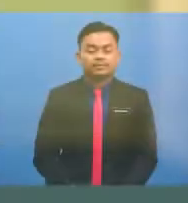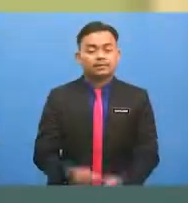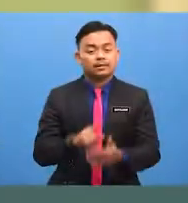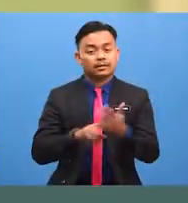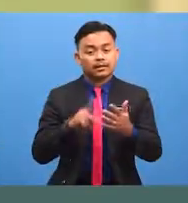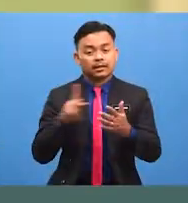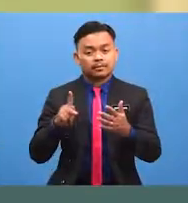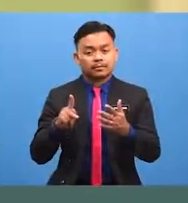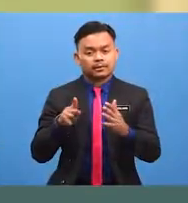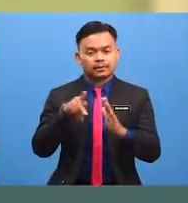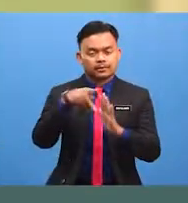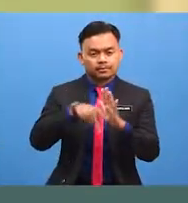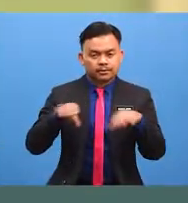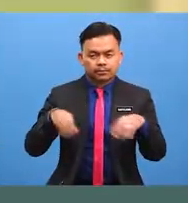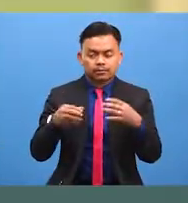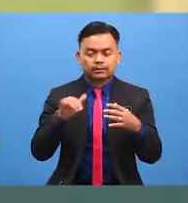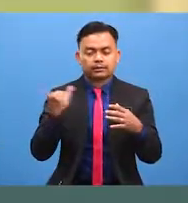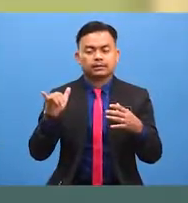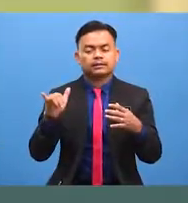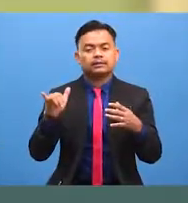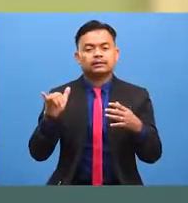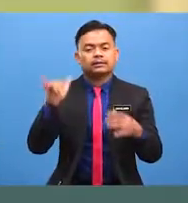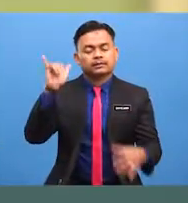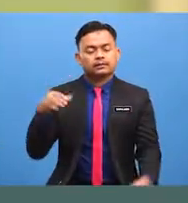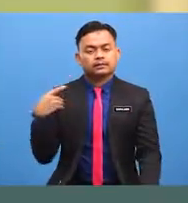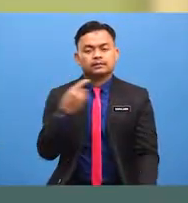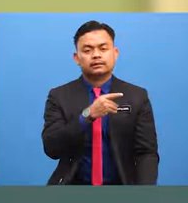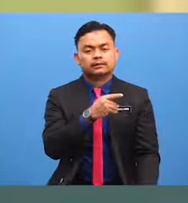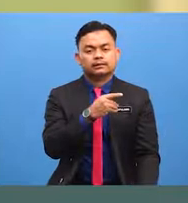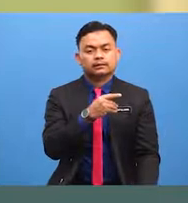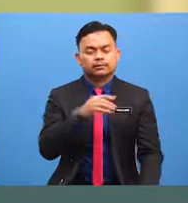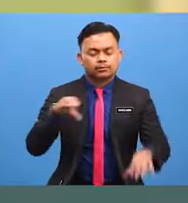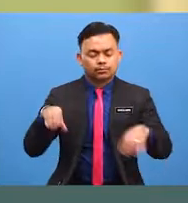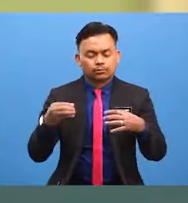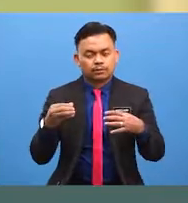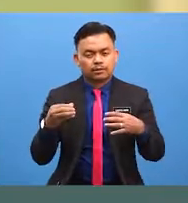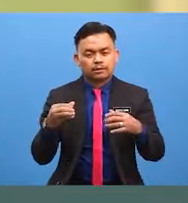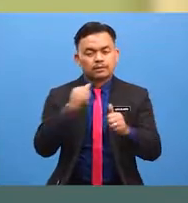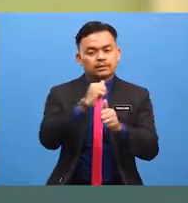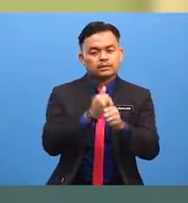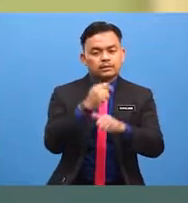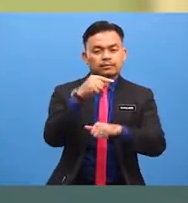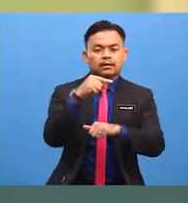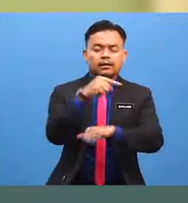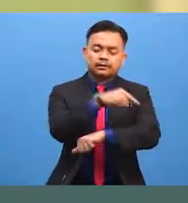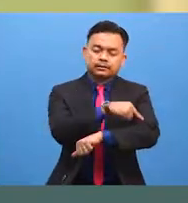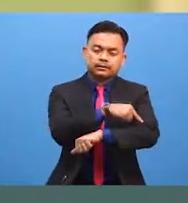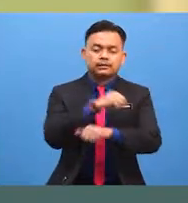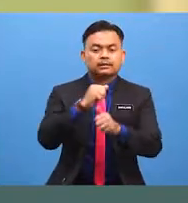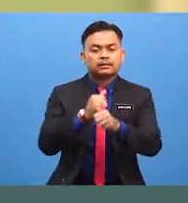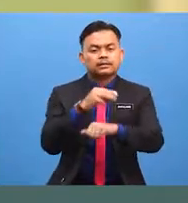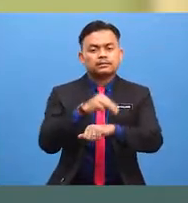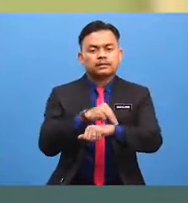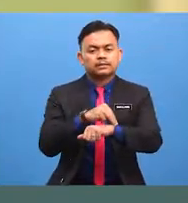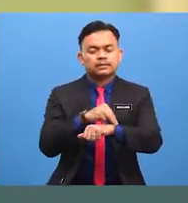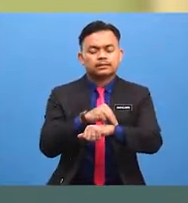apakah perbuatan yang kita lakukan setiap hari, setiap masa dan setiap ketika tanpa